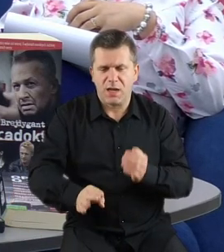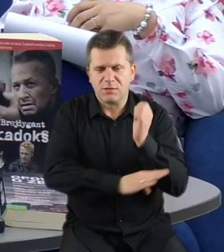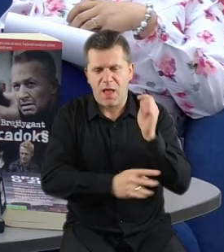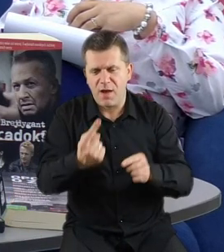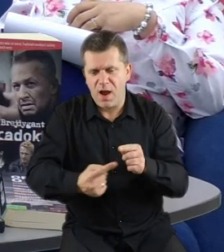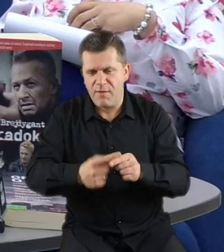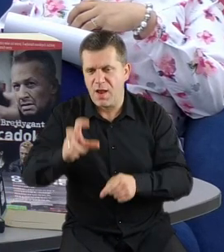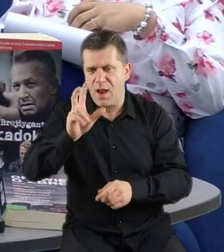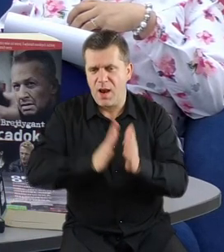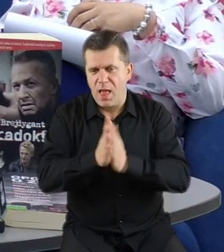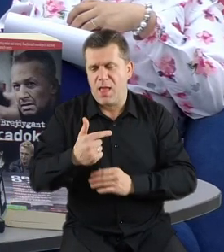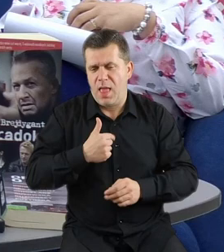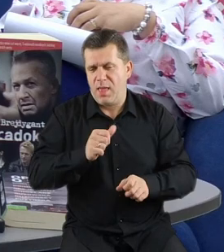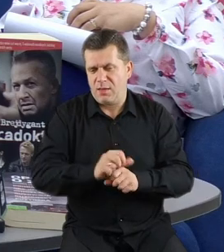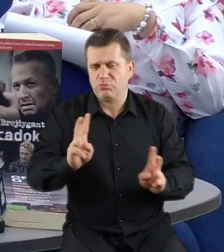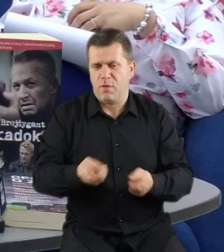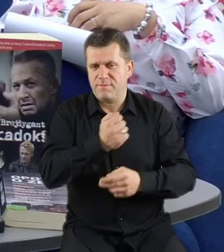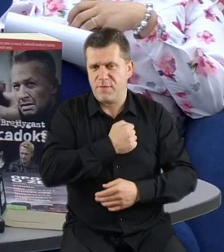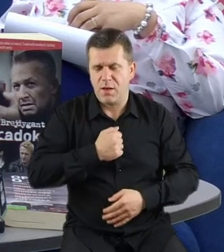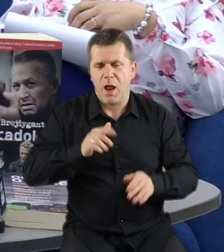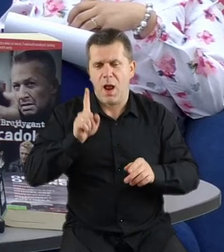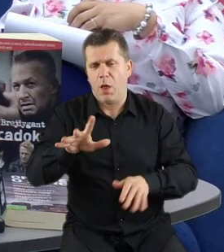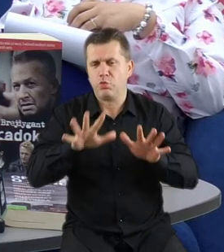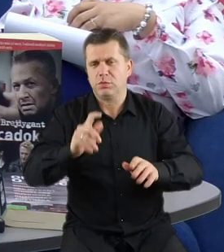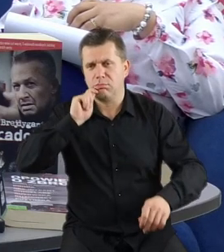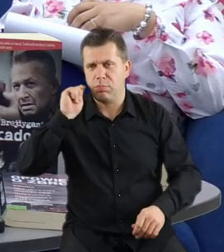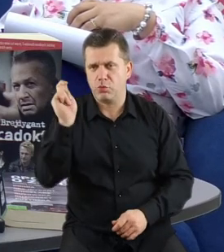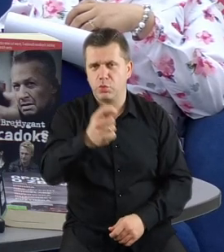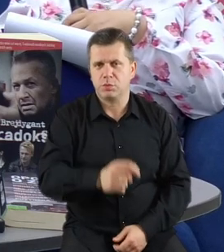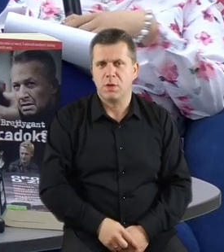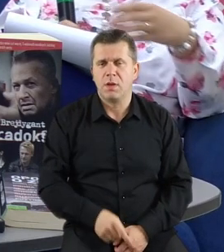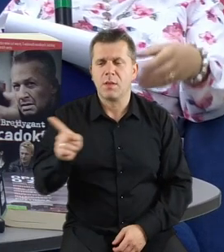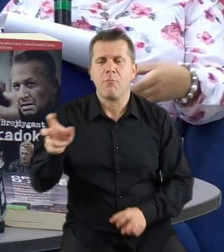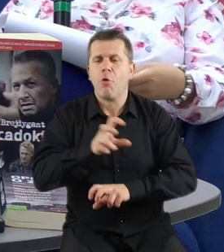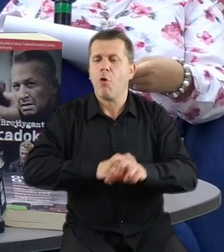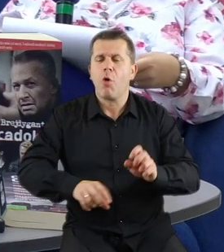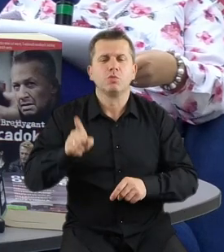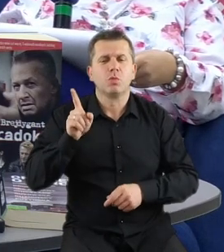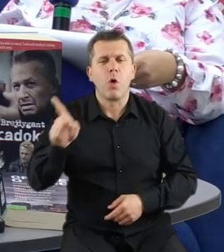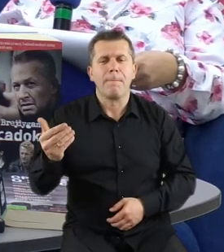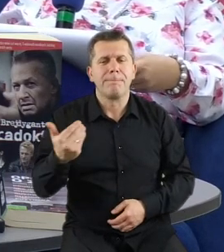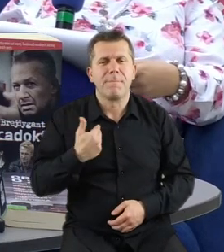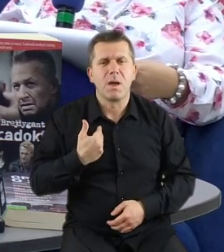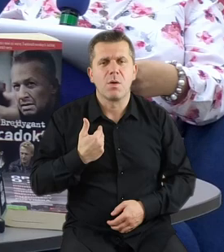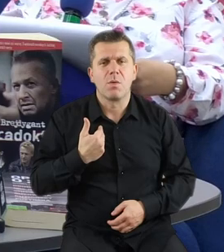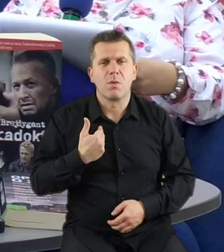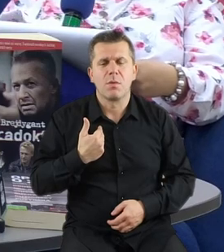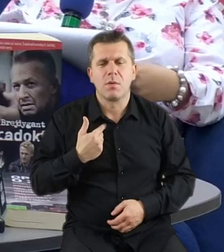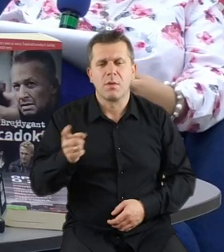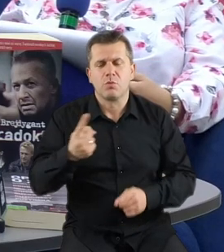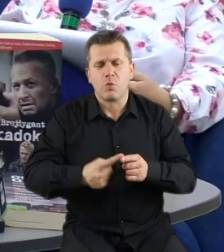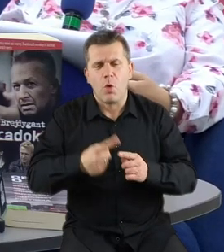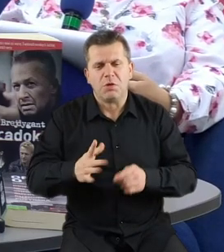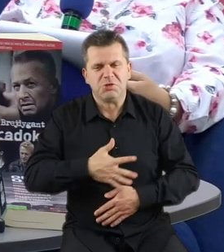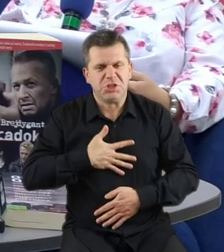zbiera chrust w lesie, mimo że jestem z Warszawy, ale dość dużo jeżdżę. Tam chodziło bardziej o to, że ona była niezwykle